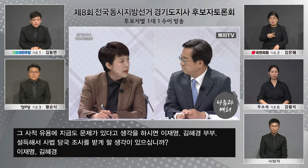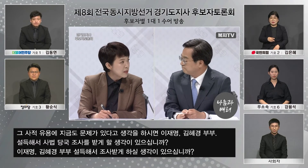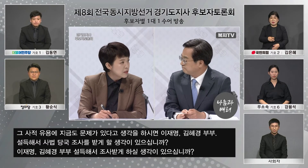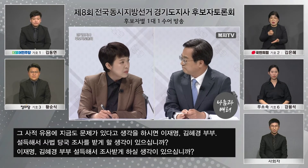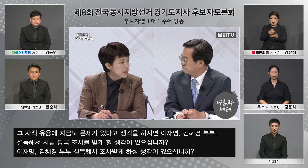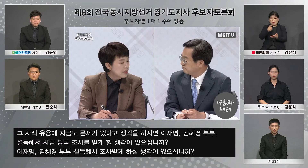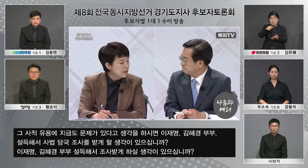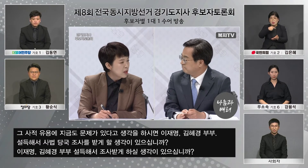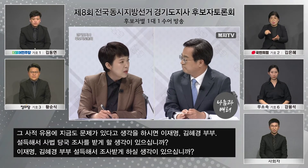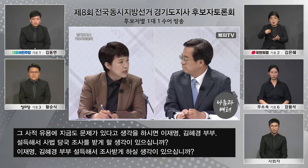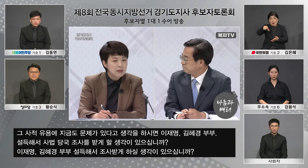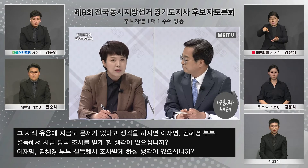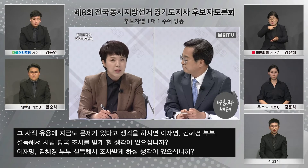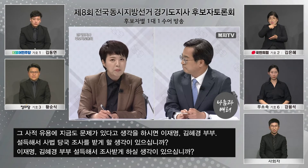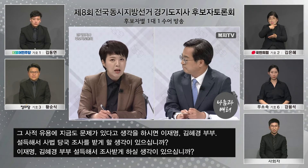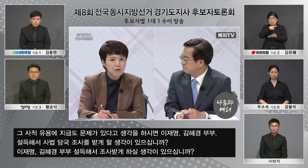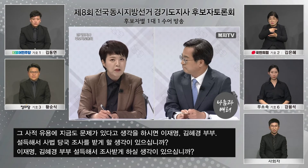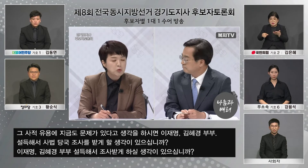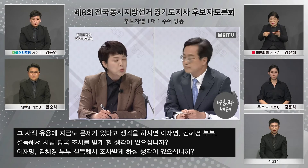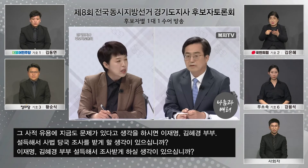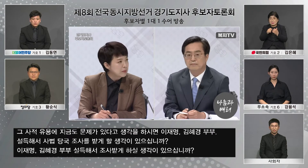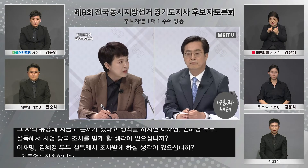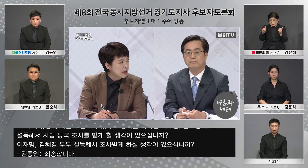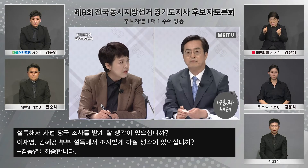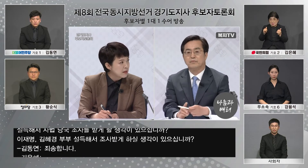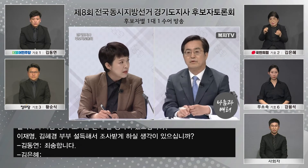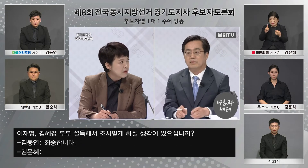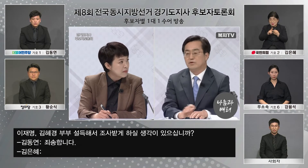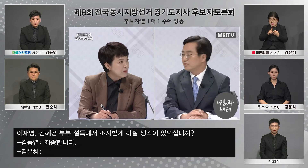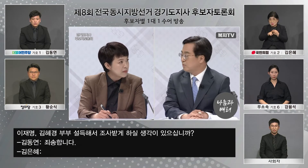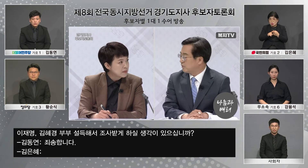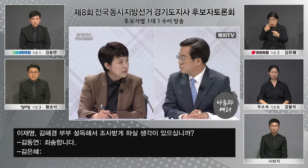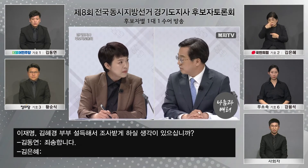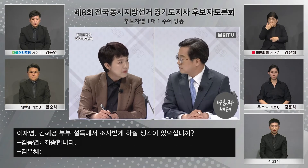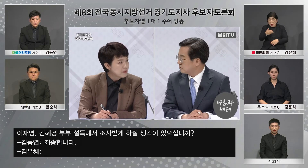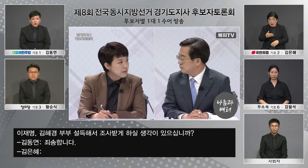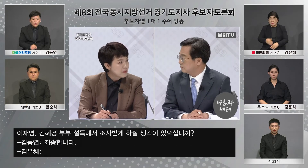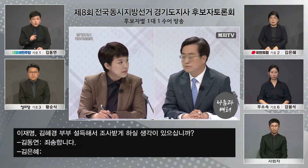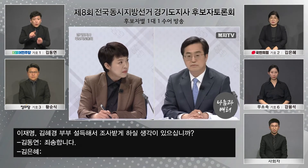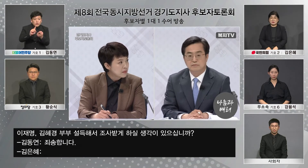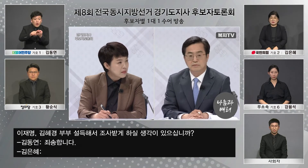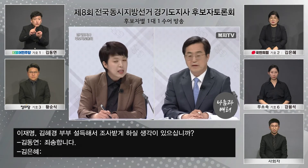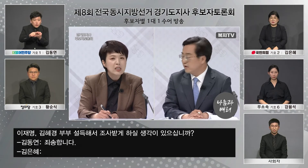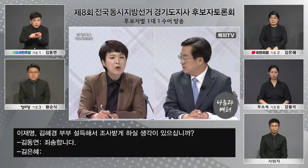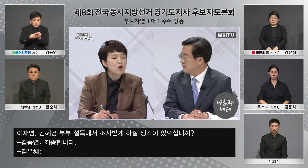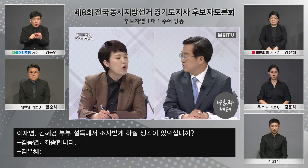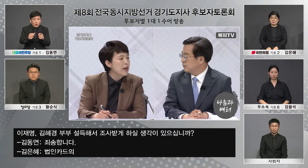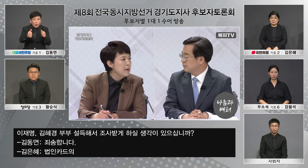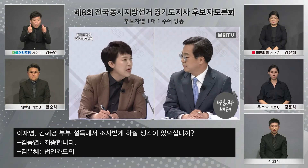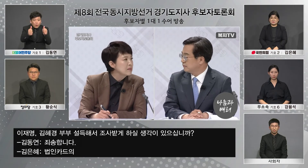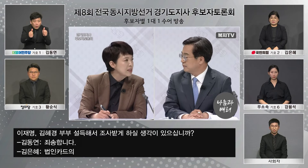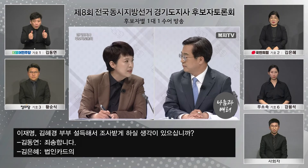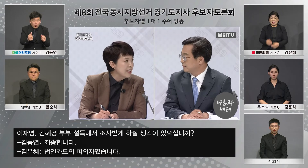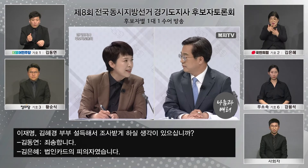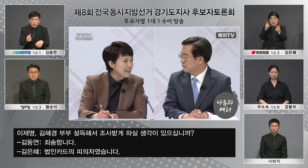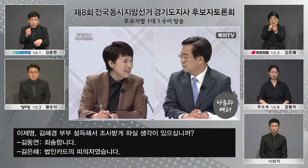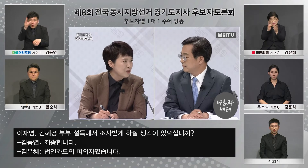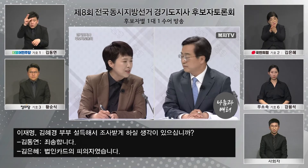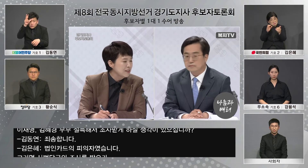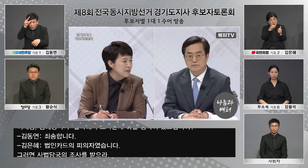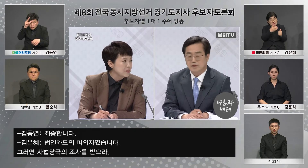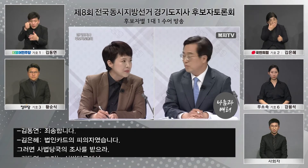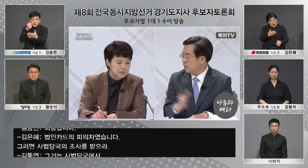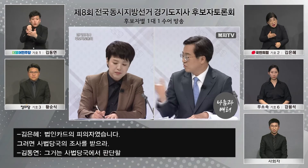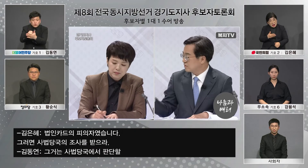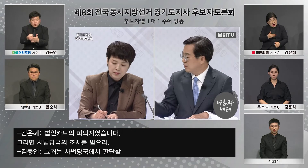법인카드의 피의자였습니다. 그러면 사법당국의 조사를 받으라. 그건 사법 당국에서 그 판단할 이재명 일이죠. 후보에게 말씀하실 의향이